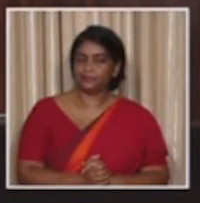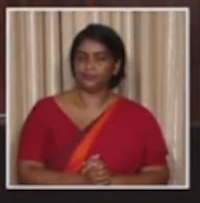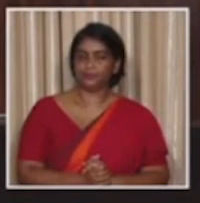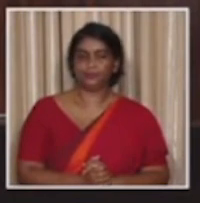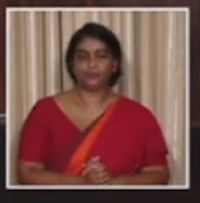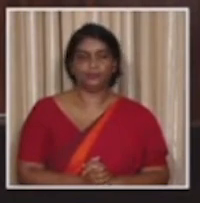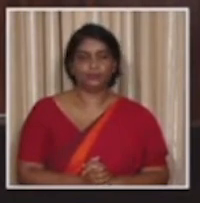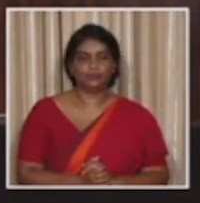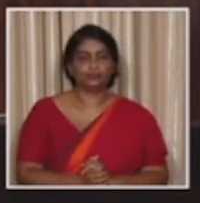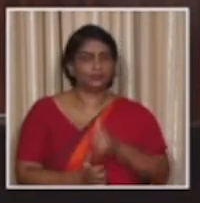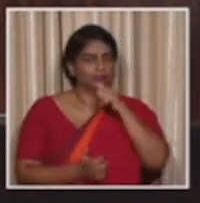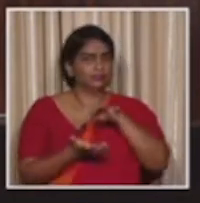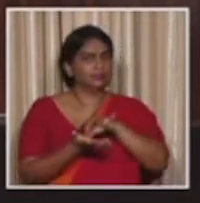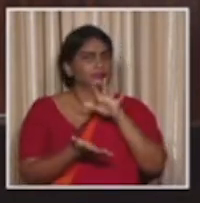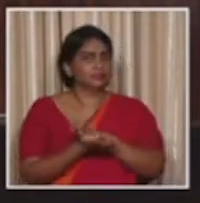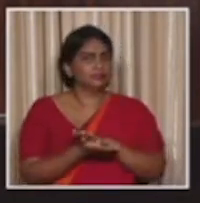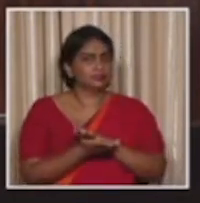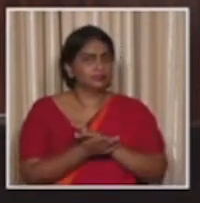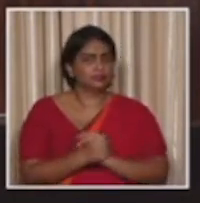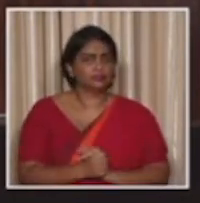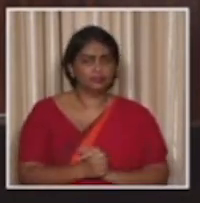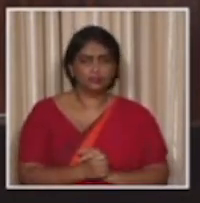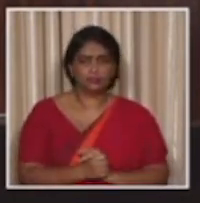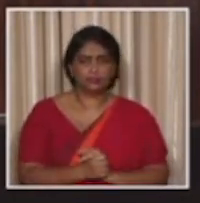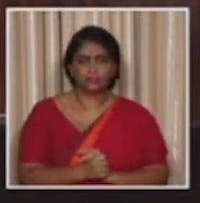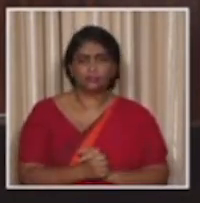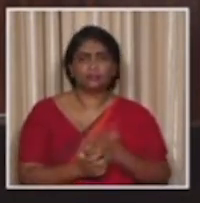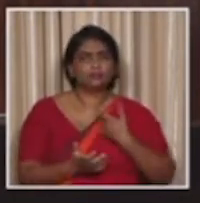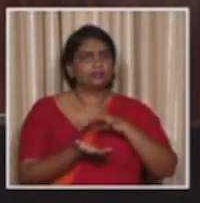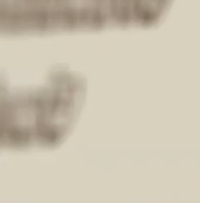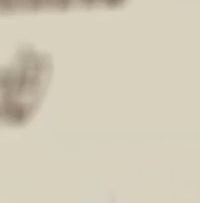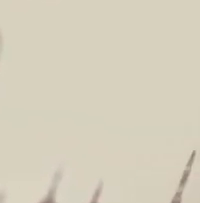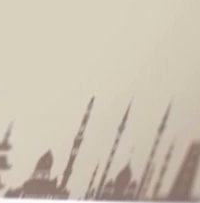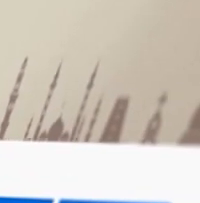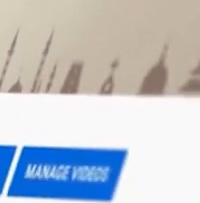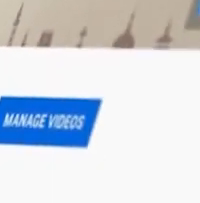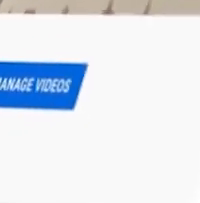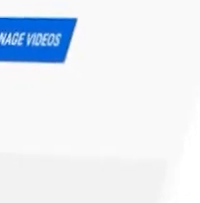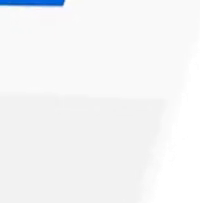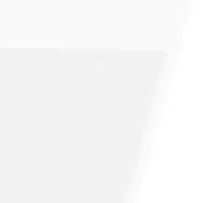හිතන්නේ අපි තීනියක් ගත්තා. සර්. අපි තීනියක් ගත්තා පක්ෂේ